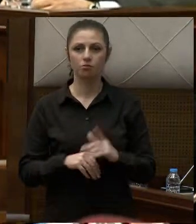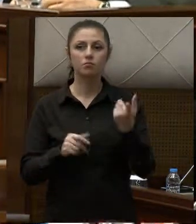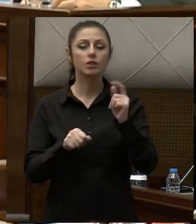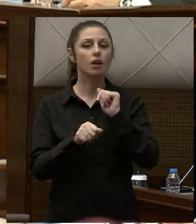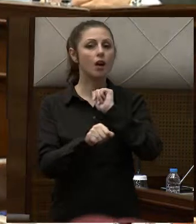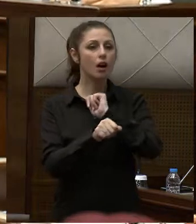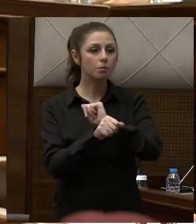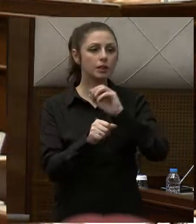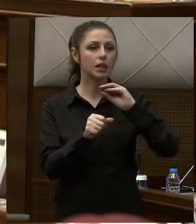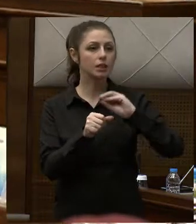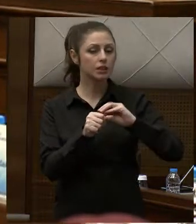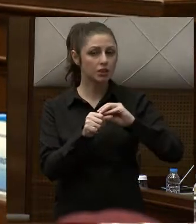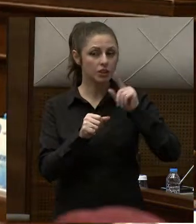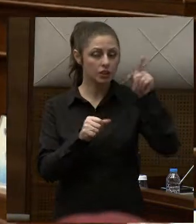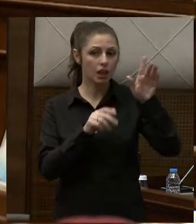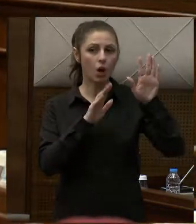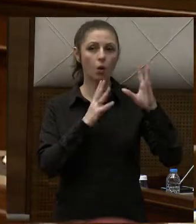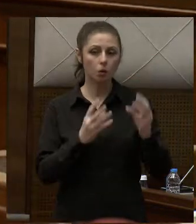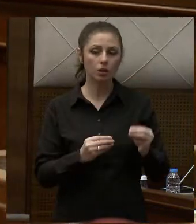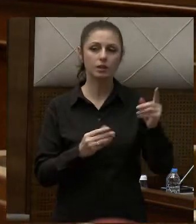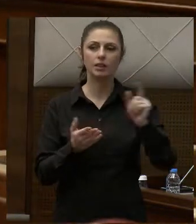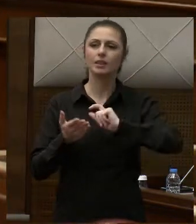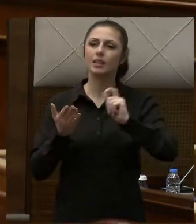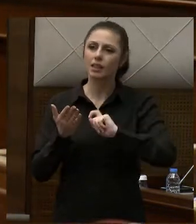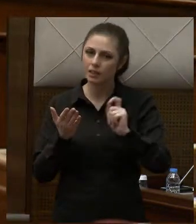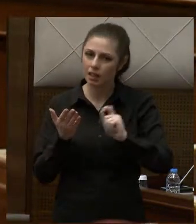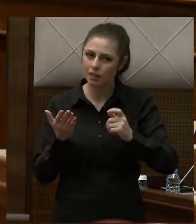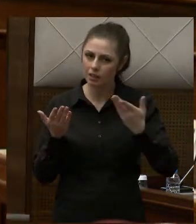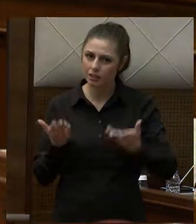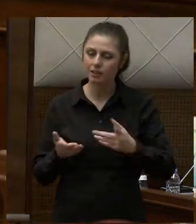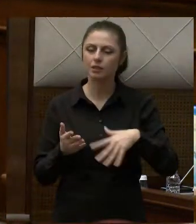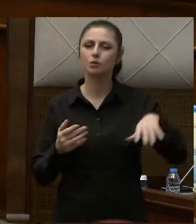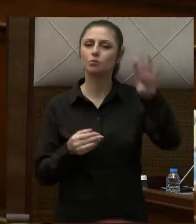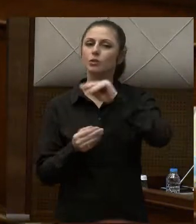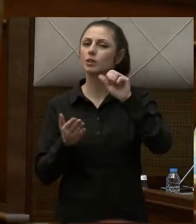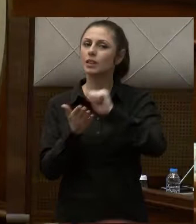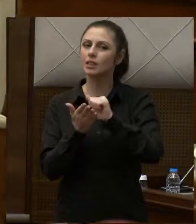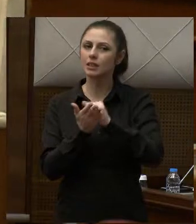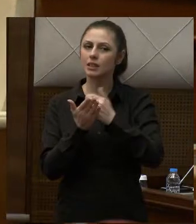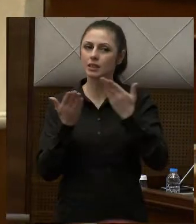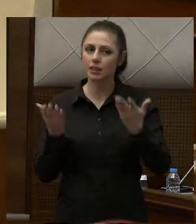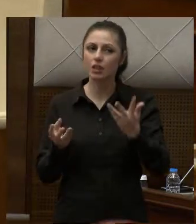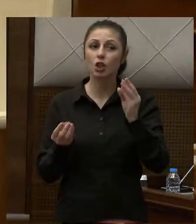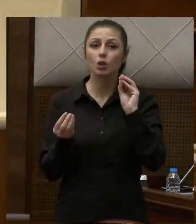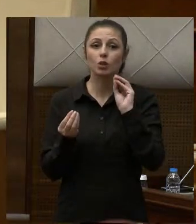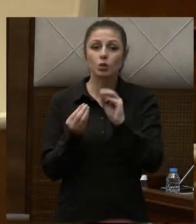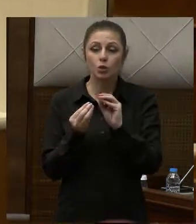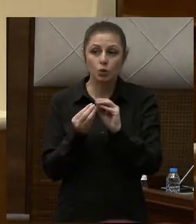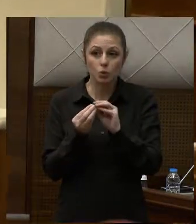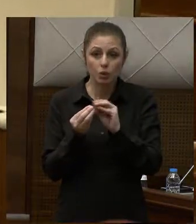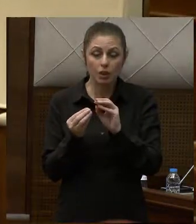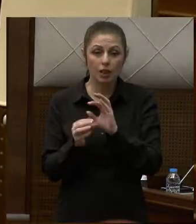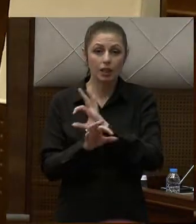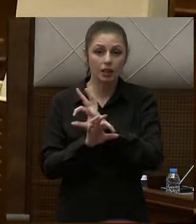hapishanelerde bulunan bütün yazar ve çizerin, bütün gazetecilerin suçları sabit olasıya